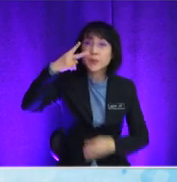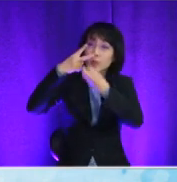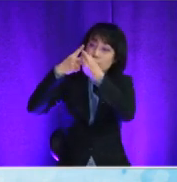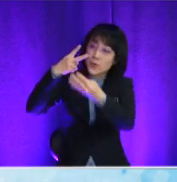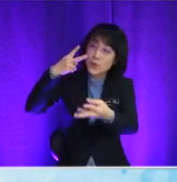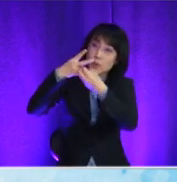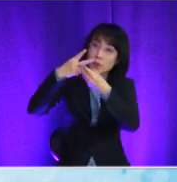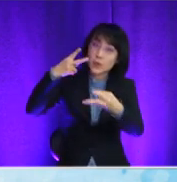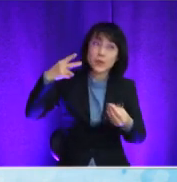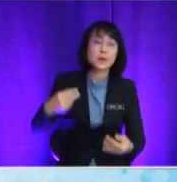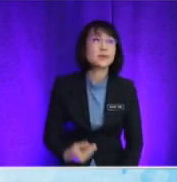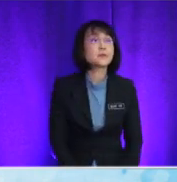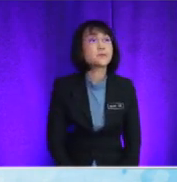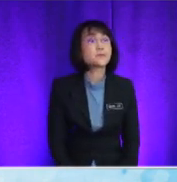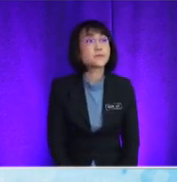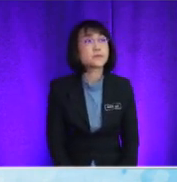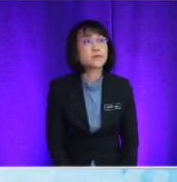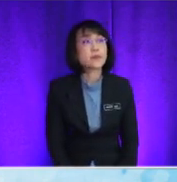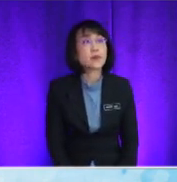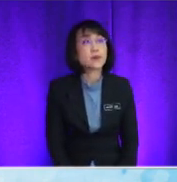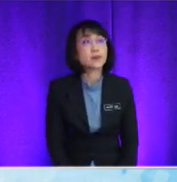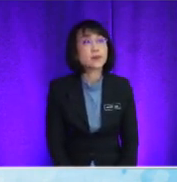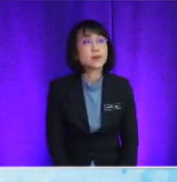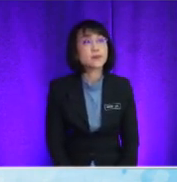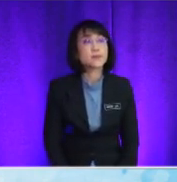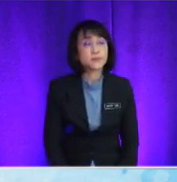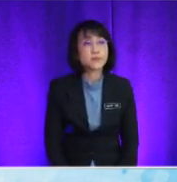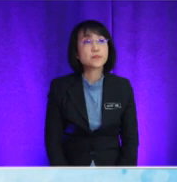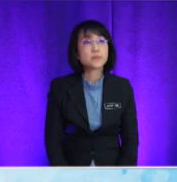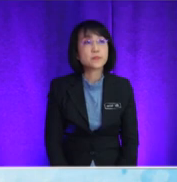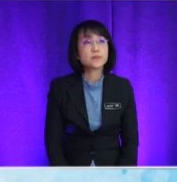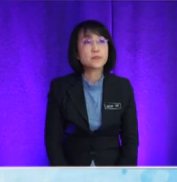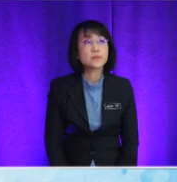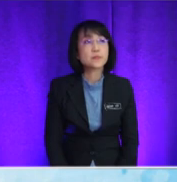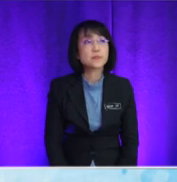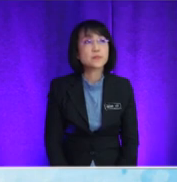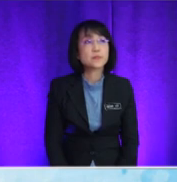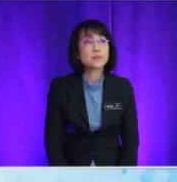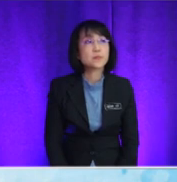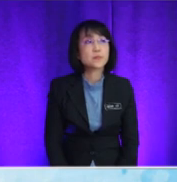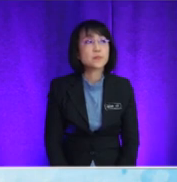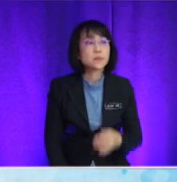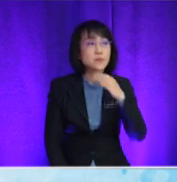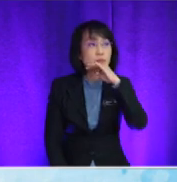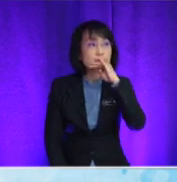Oke abu rokok sedang menghisap rokok jadi abu dia itu mungkin